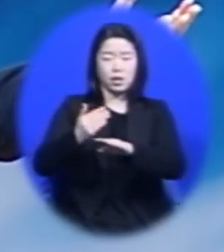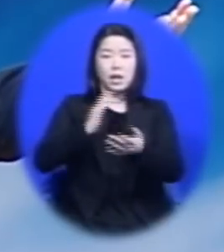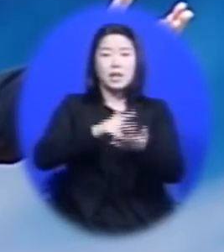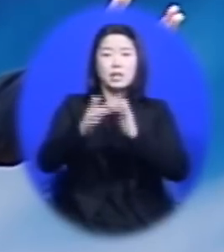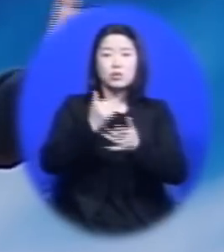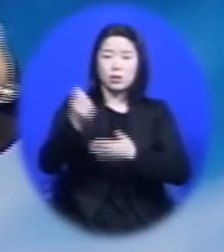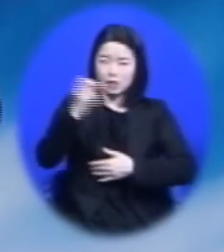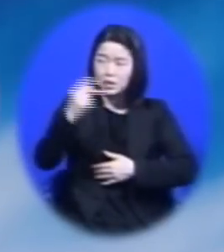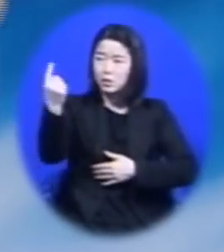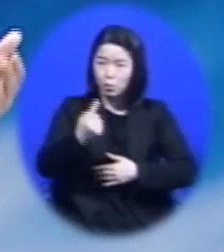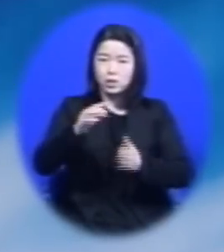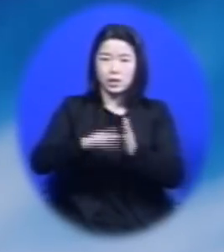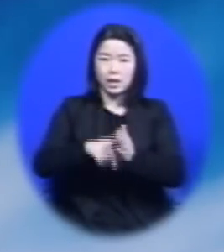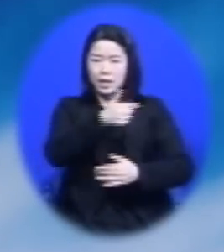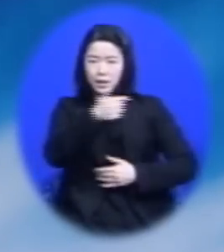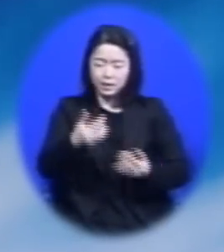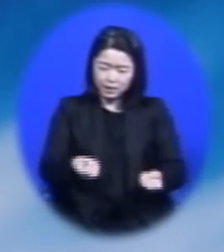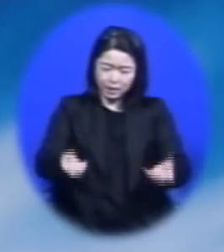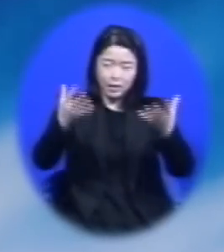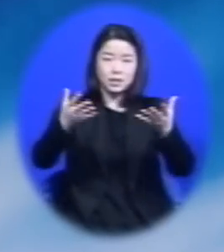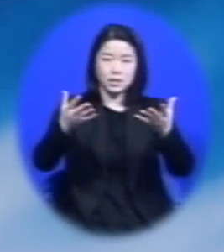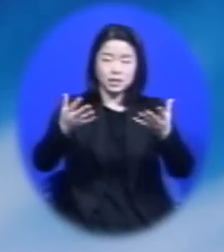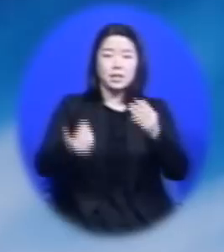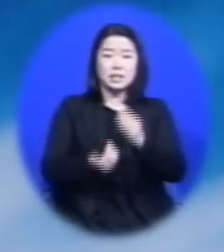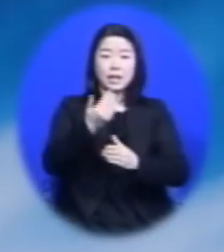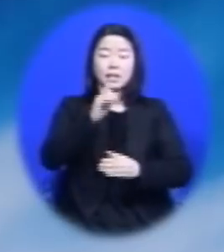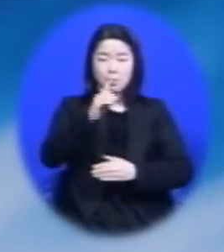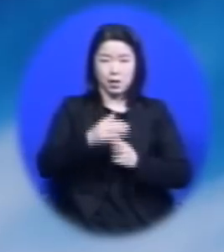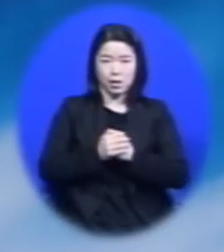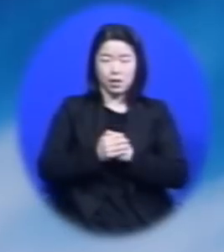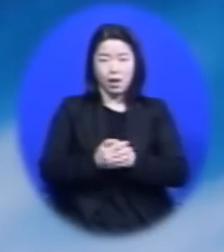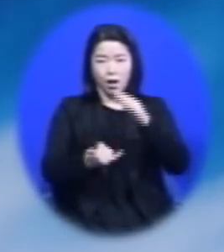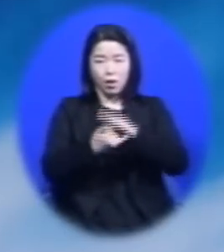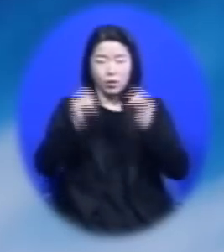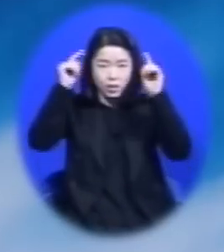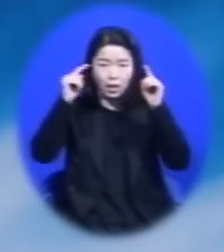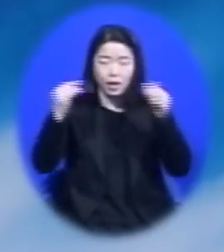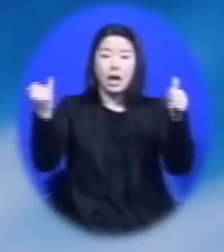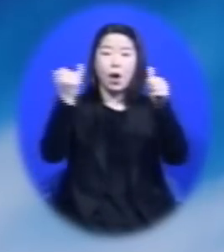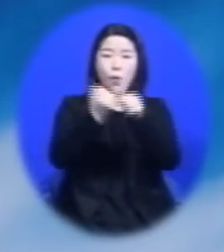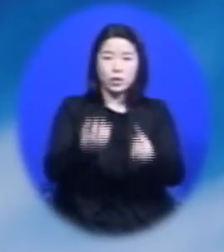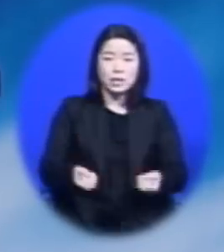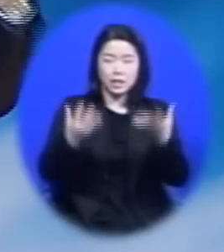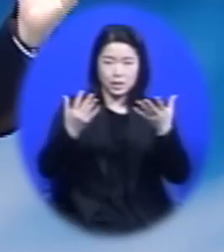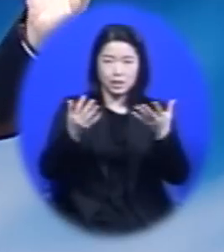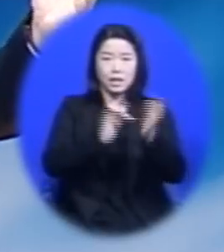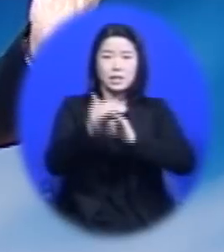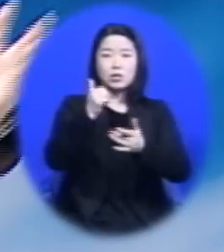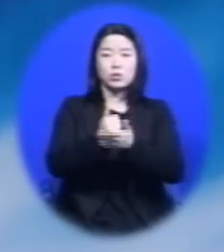오실 때 큰 잔치가 벌어진다 그랬습니다 어린양의 혼인 잔치입니다 예수님이